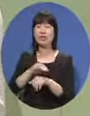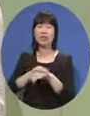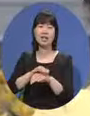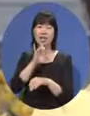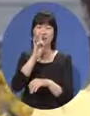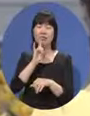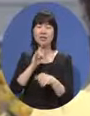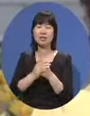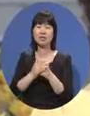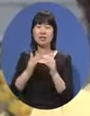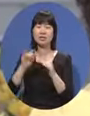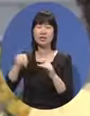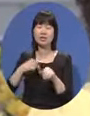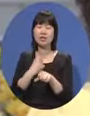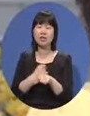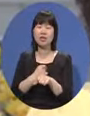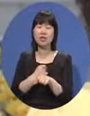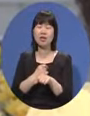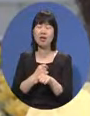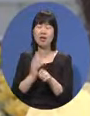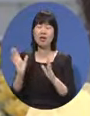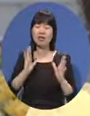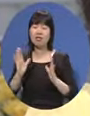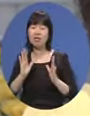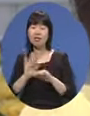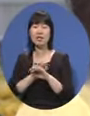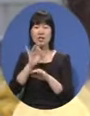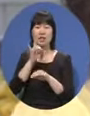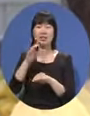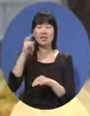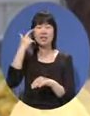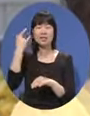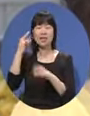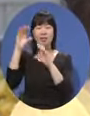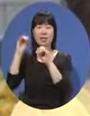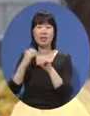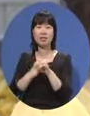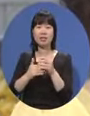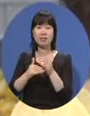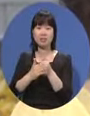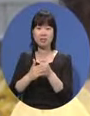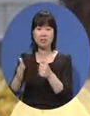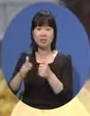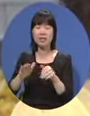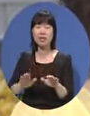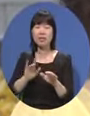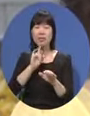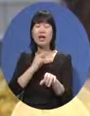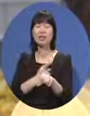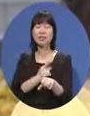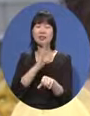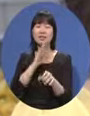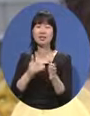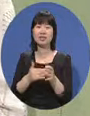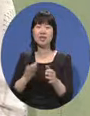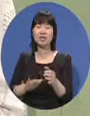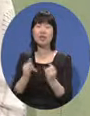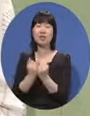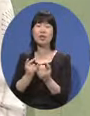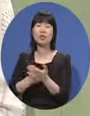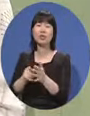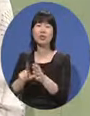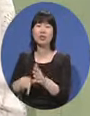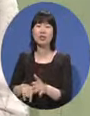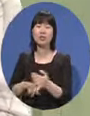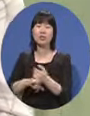돼요 네 집에 와서 이거 또는 저거 또 고려 그럼 잘 안되는데 뇌까지 꺼져 쓰니까 회복까지 그래서 말하는게 맞는데요 여자들이 요구할